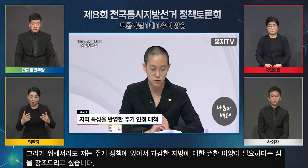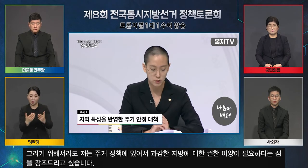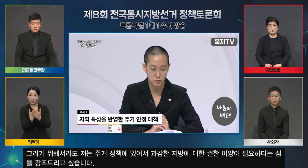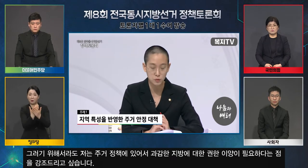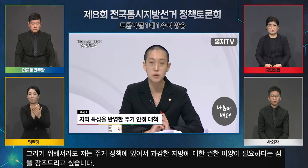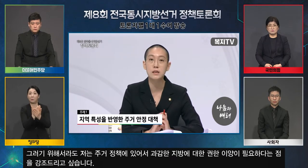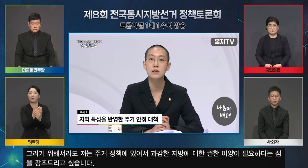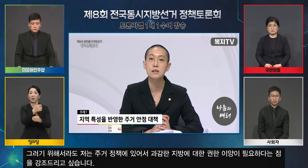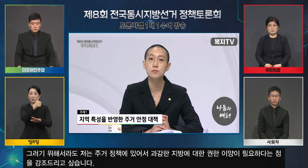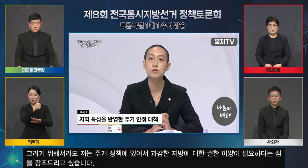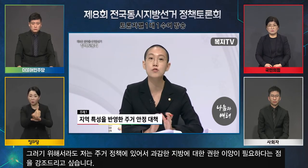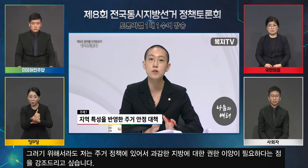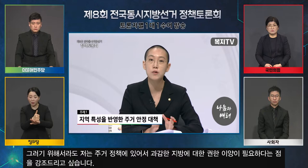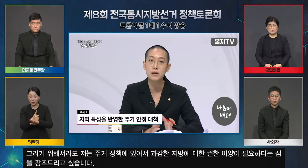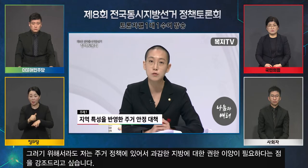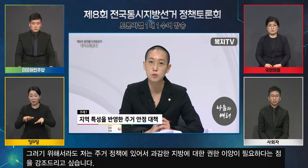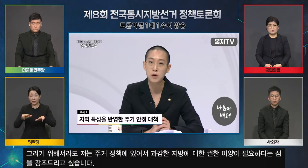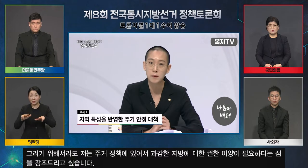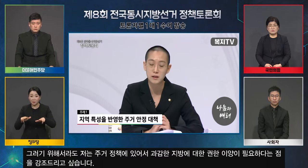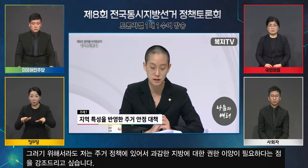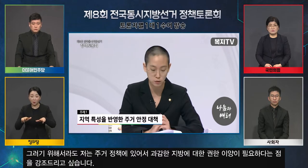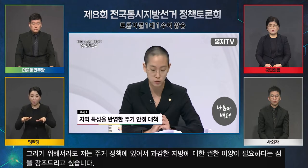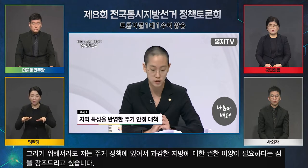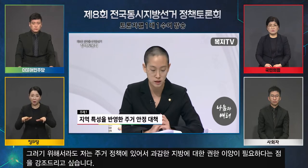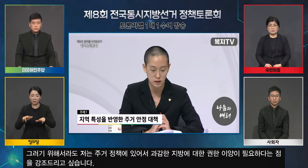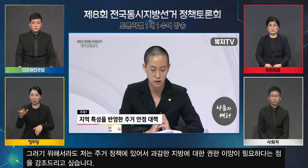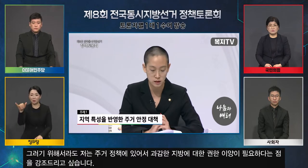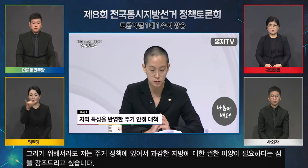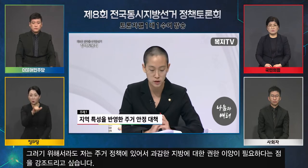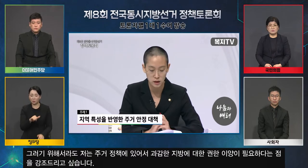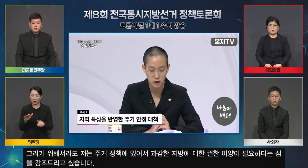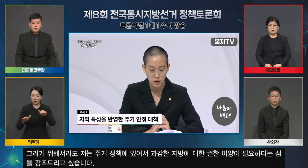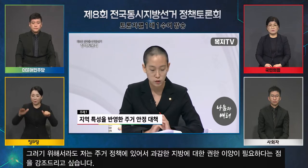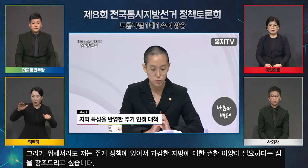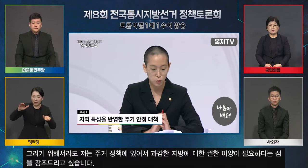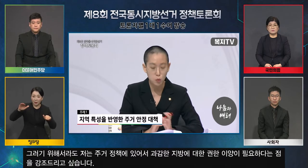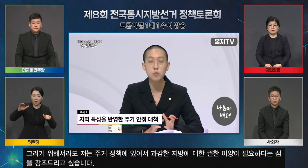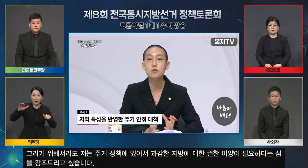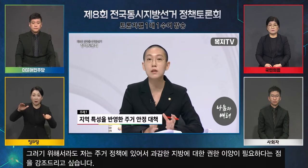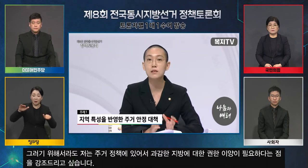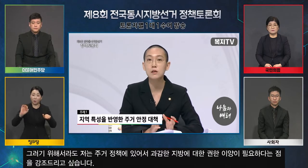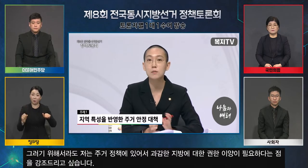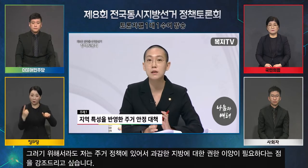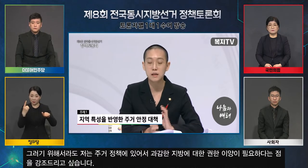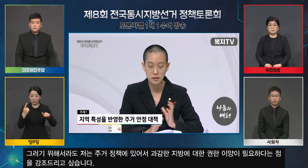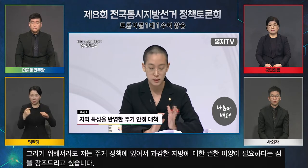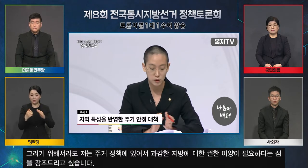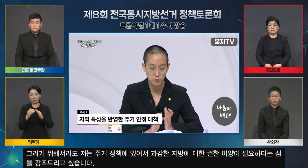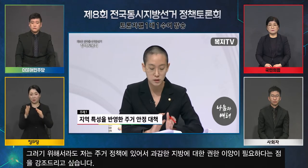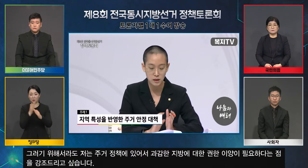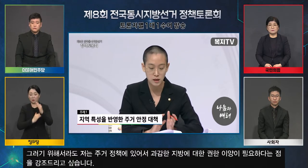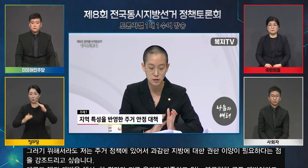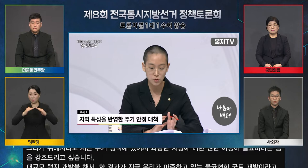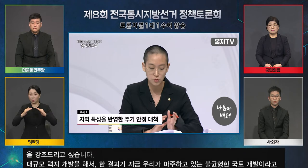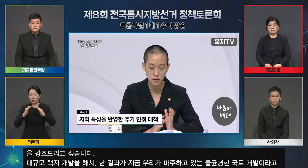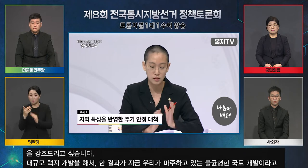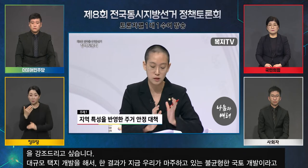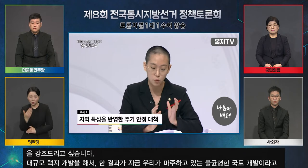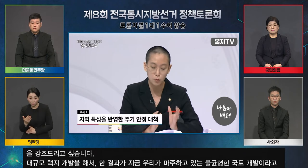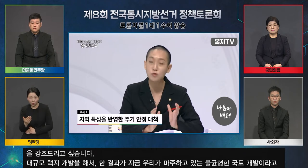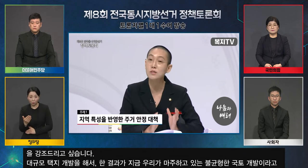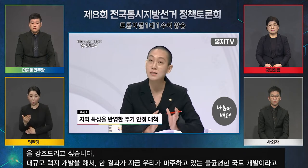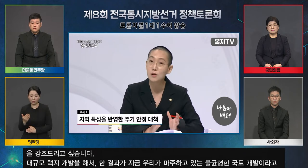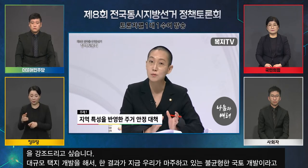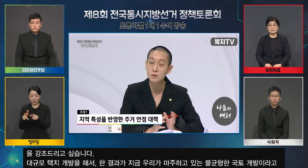지금 우리가 마주하고 있는 불균형한 국토 개발이라고 생각하기 때문에 어떤 공공주택 사업의 일환으로 시행해서